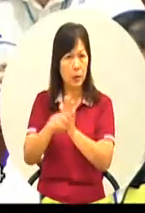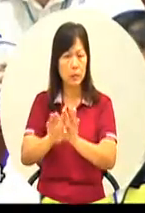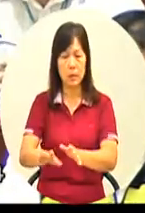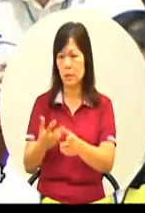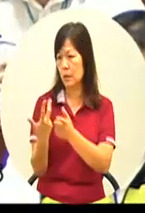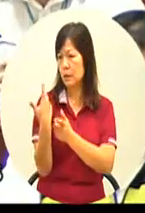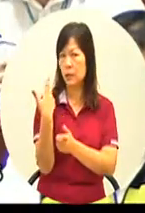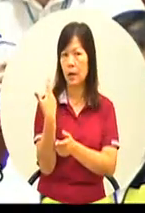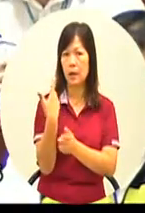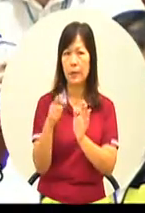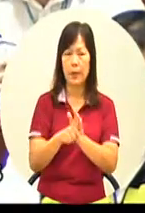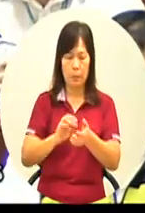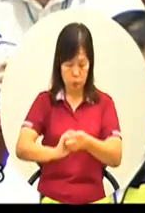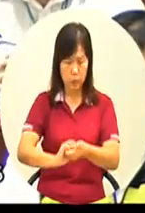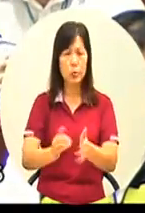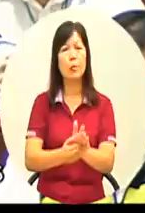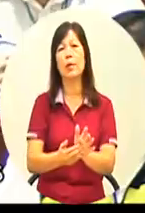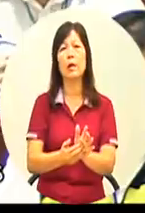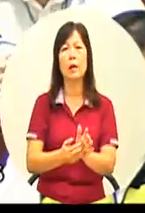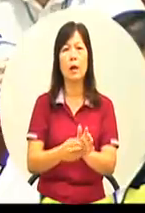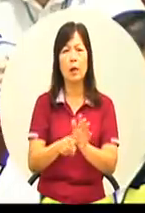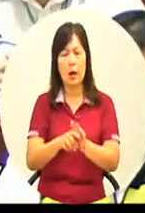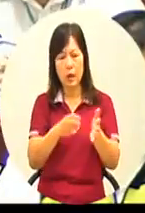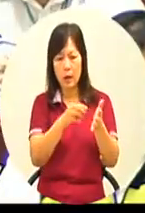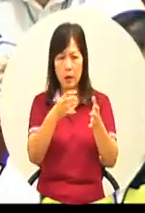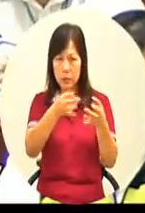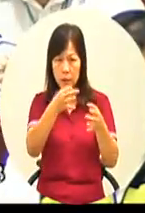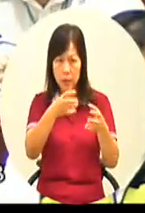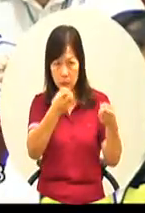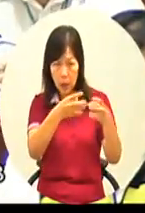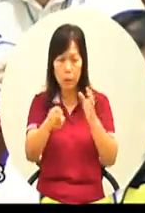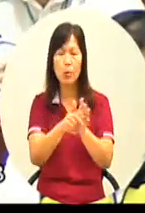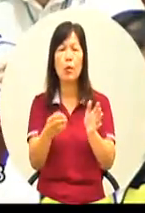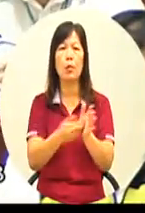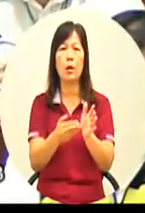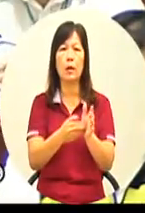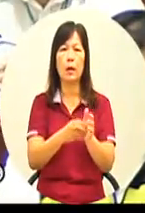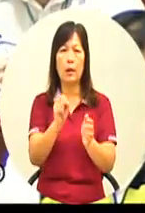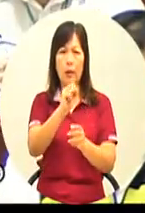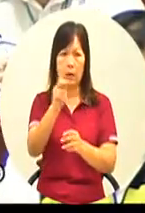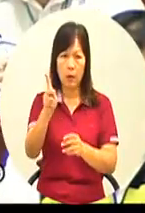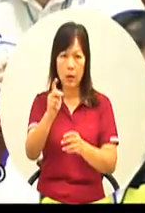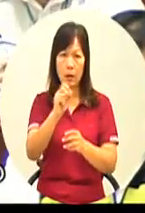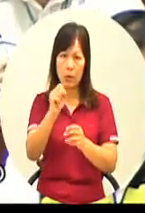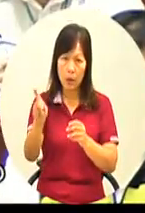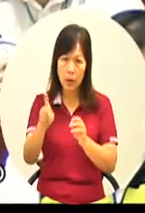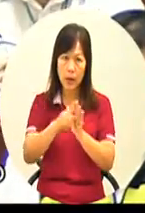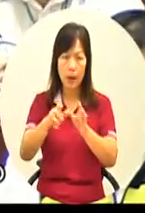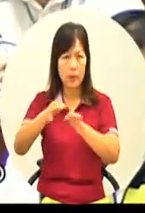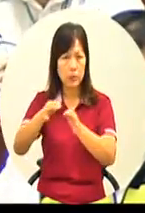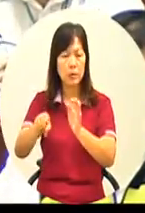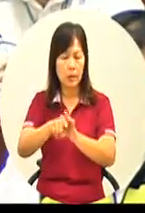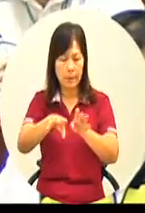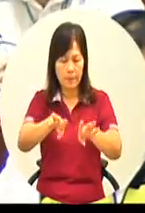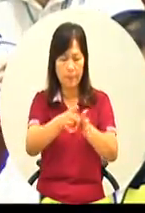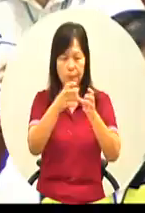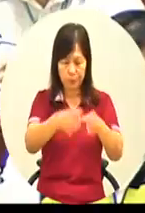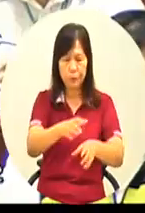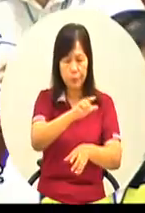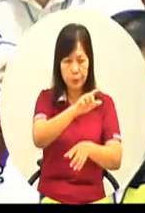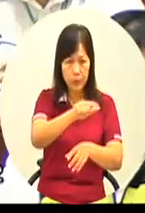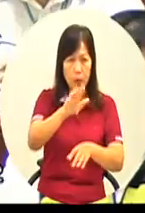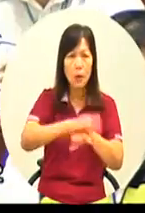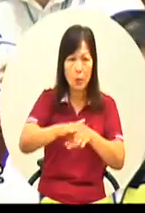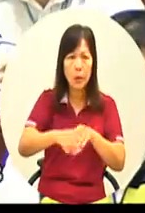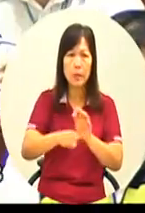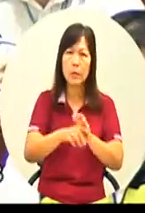拜已经绝标啊。伊个议价啊 ，OK 商 OK 的迄个便利商店会进场吼，啊，预计阮差不多